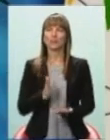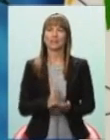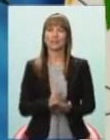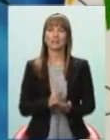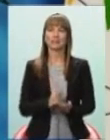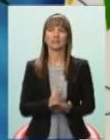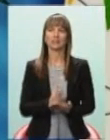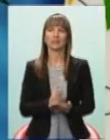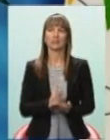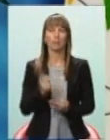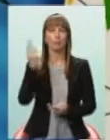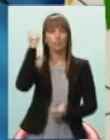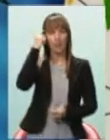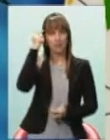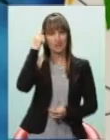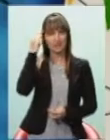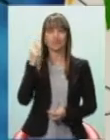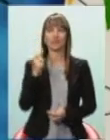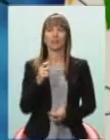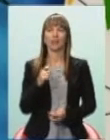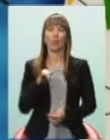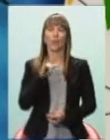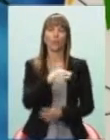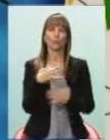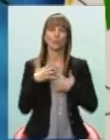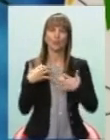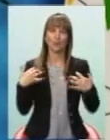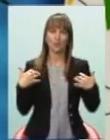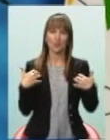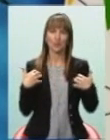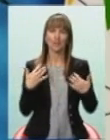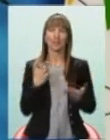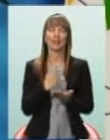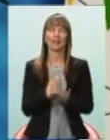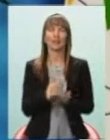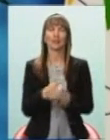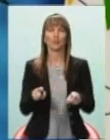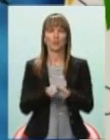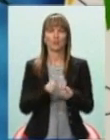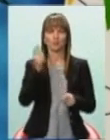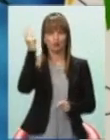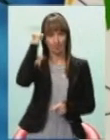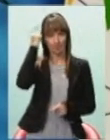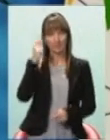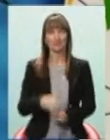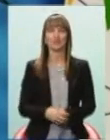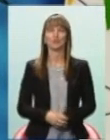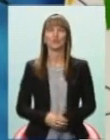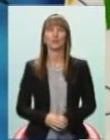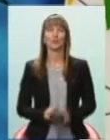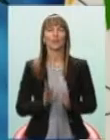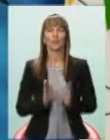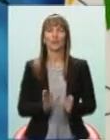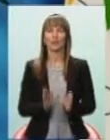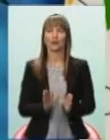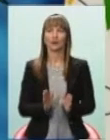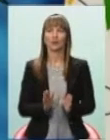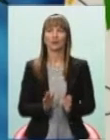есть мозги, а у животных есть тоже мозги. Только